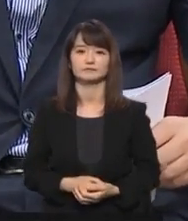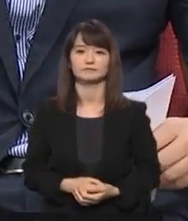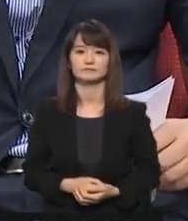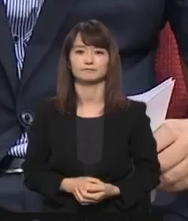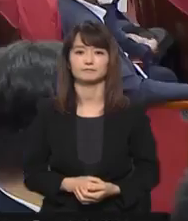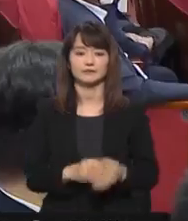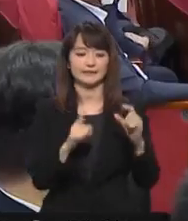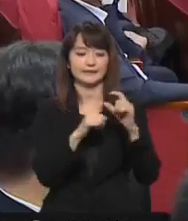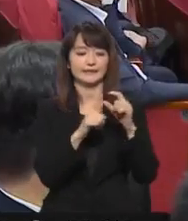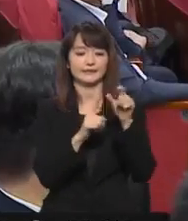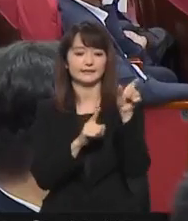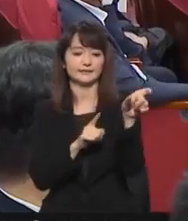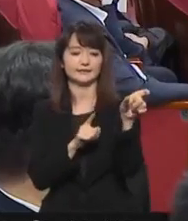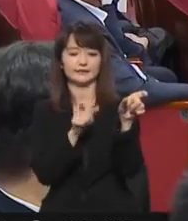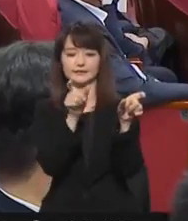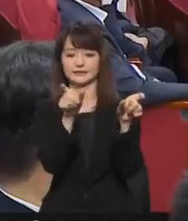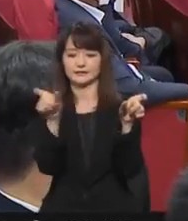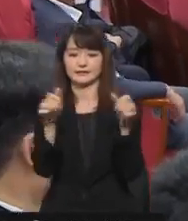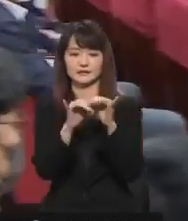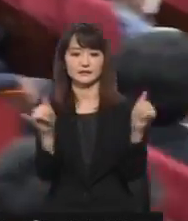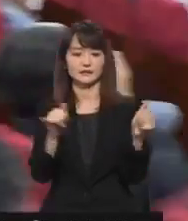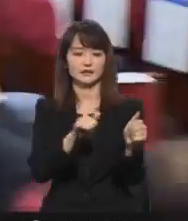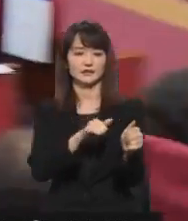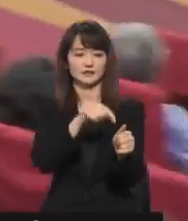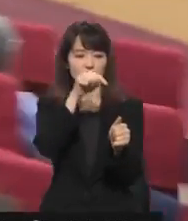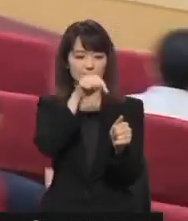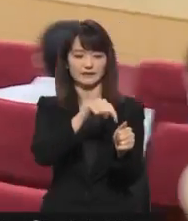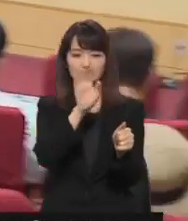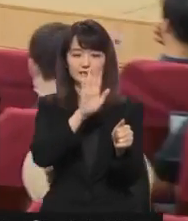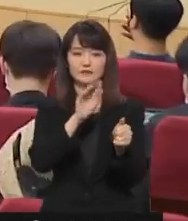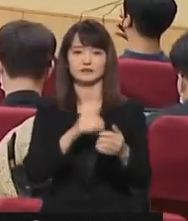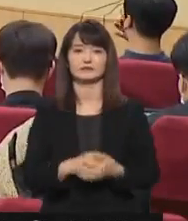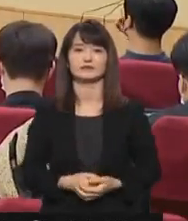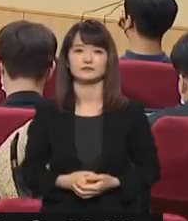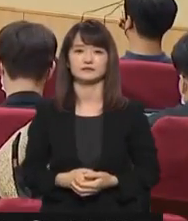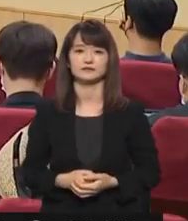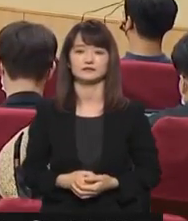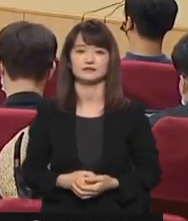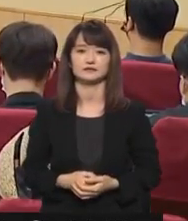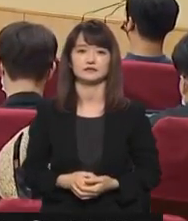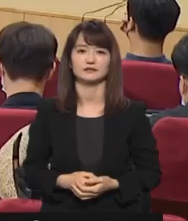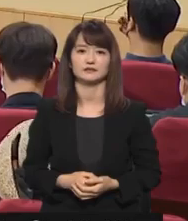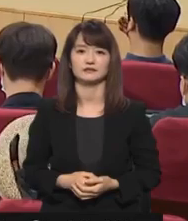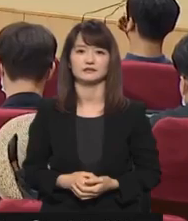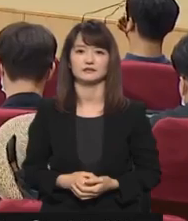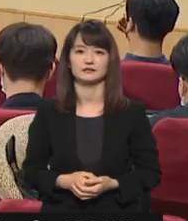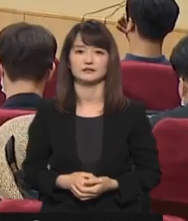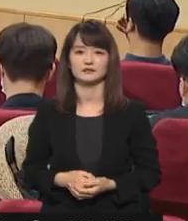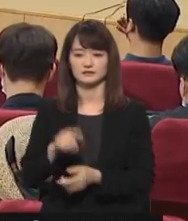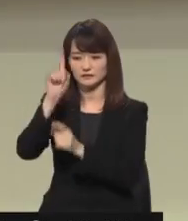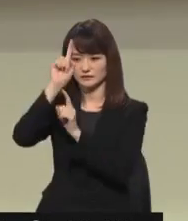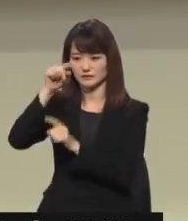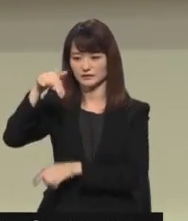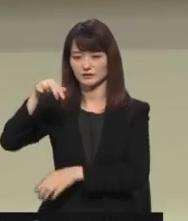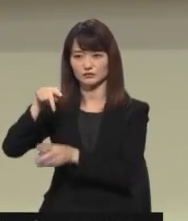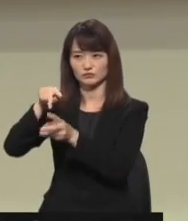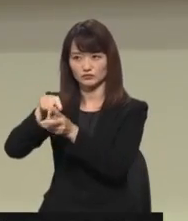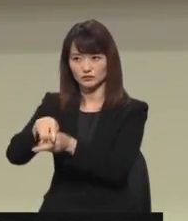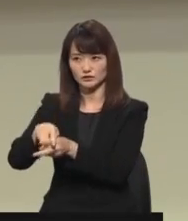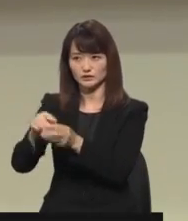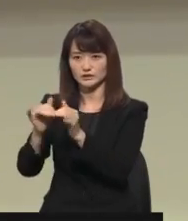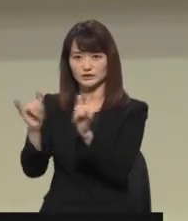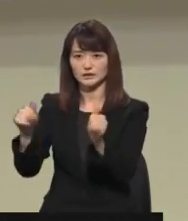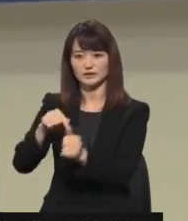단어들은 사람을 지칭 하지 않거든요 4 왜구 또 굳이 이유도 어이 제명 후보에 대해서 많은 사람을